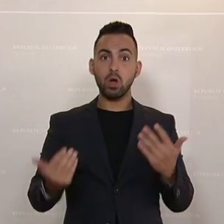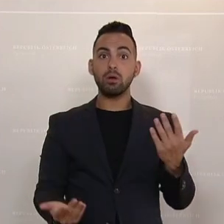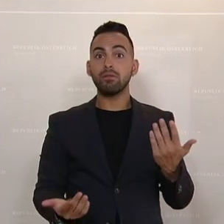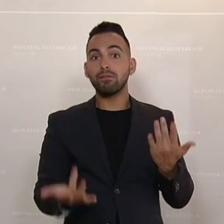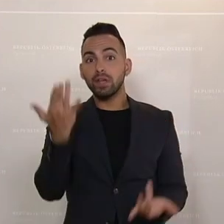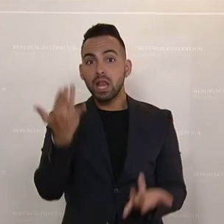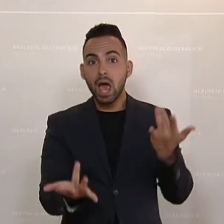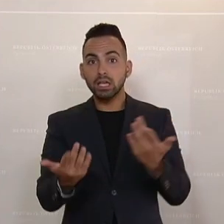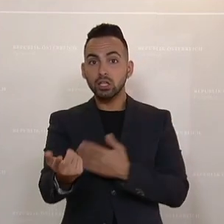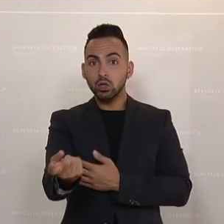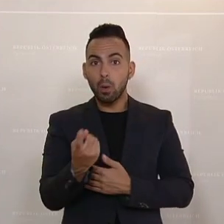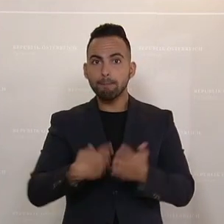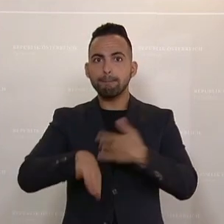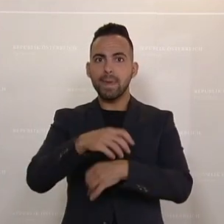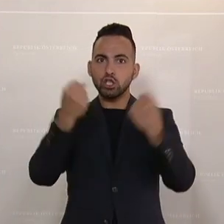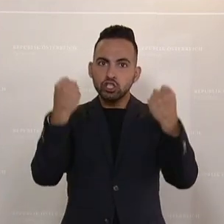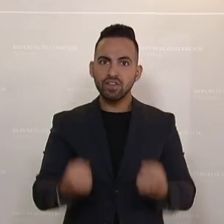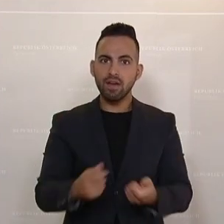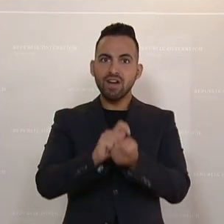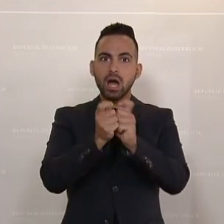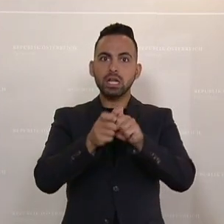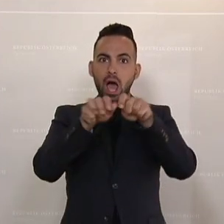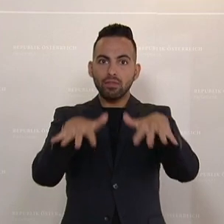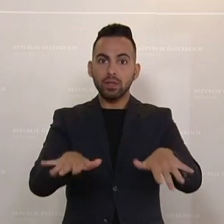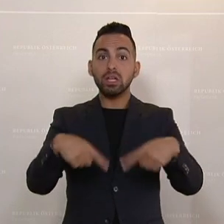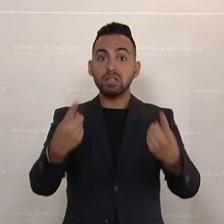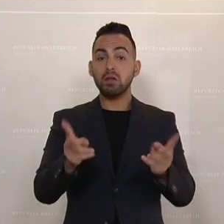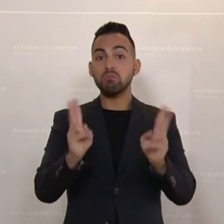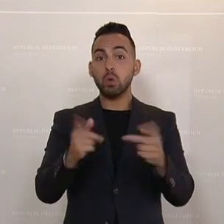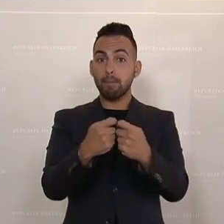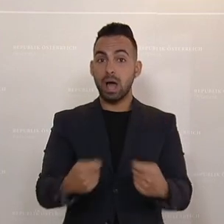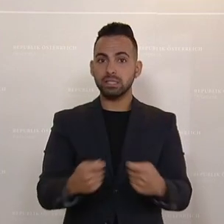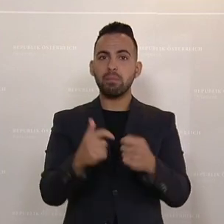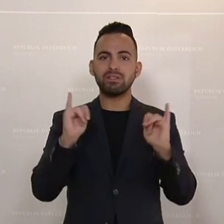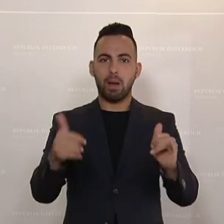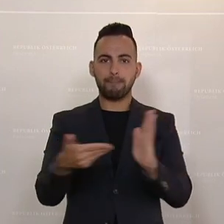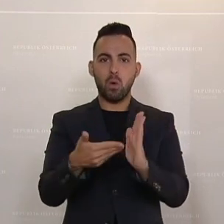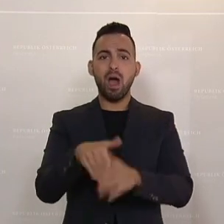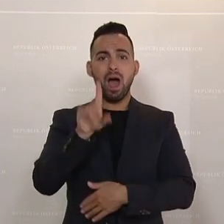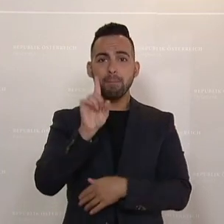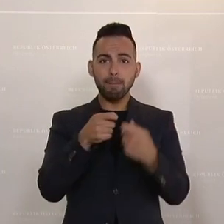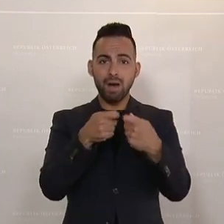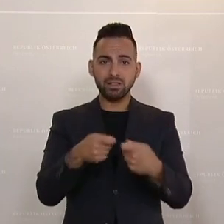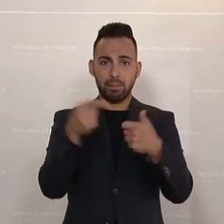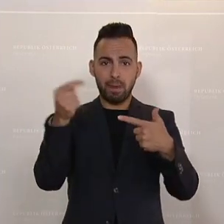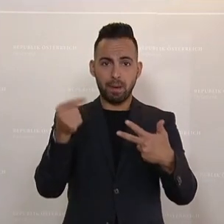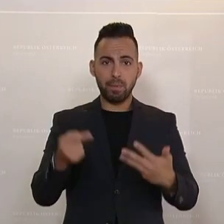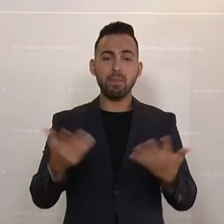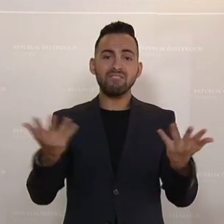schwere Variante kommt, die vielleicht dann auch wieder Maßnahmen rechtfertigen würde, aber nur diejenigen Maßnahmen, die sich wirklich